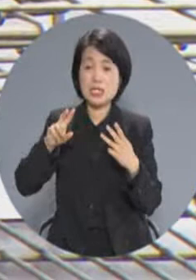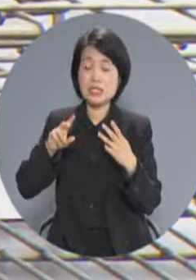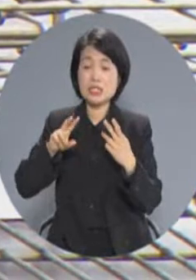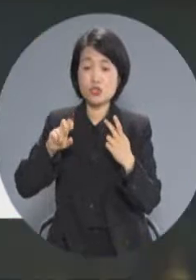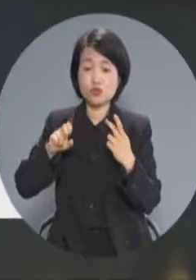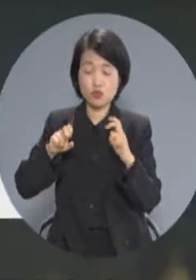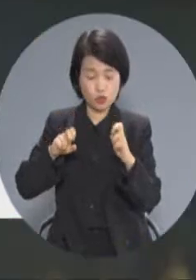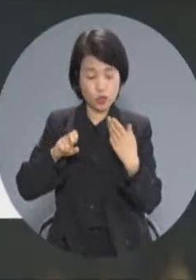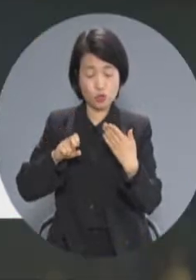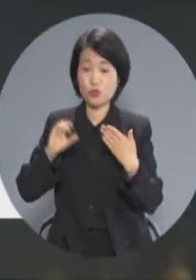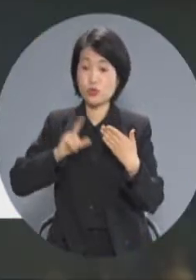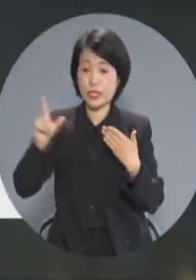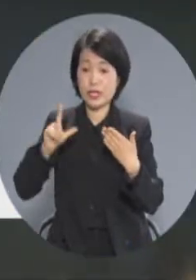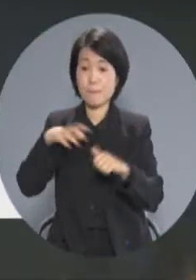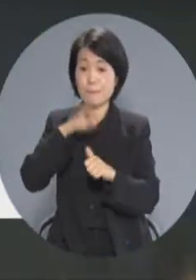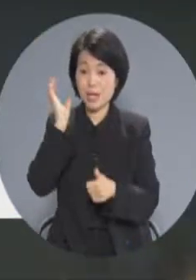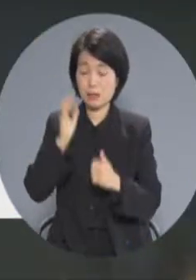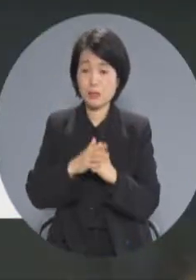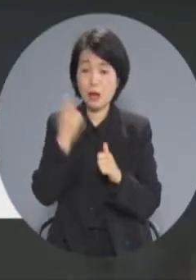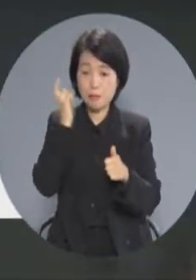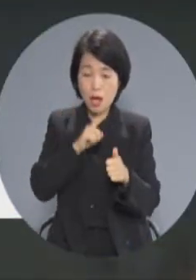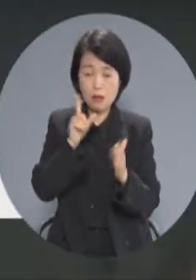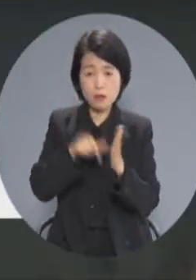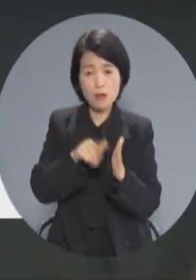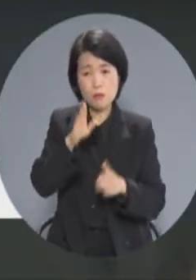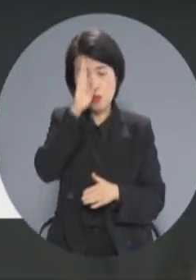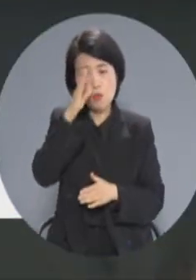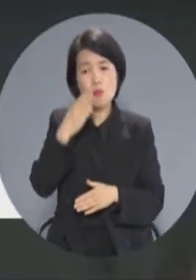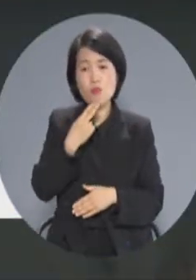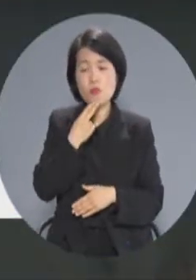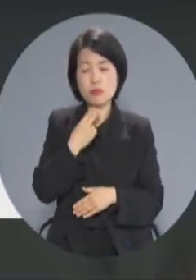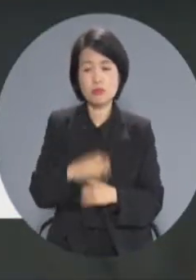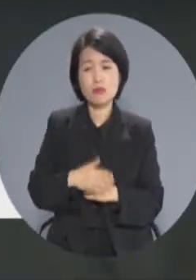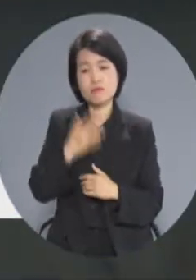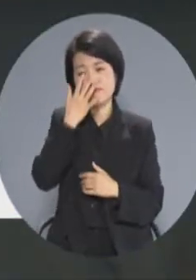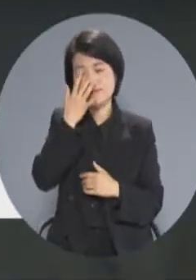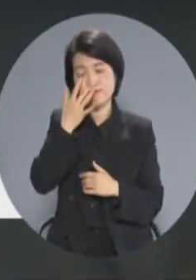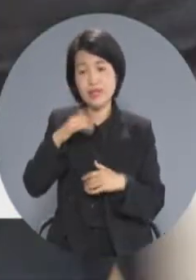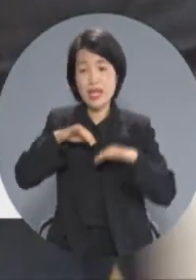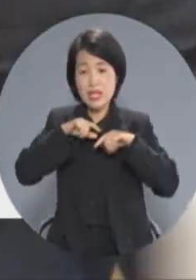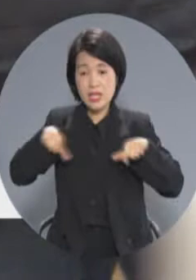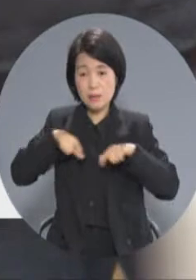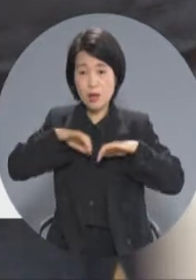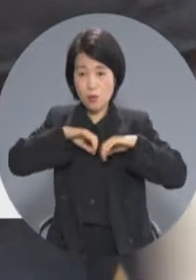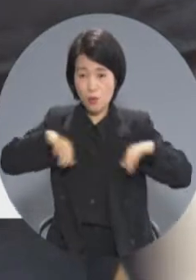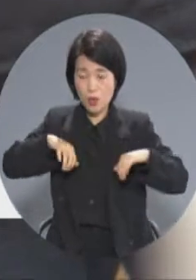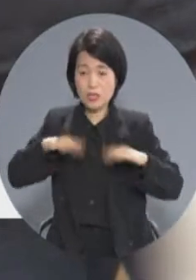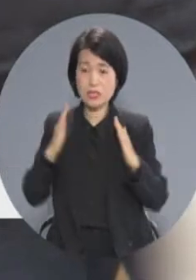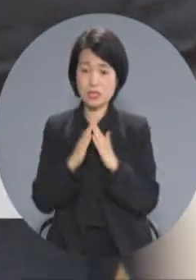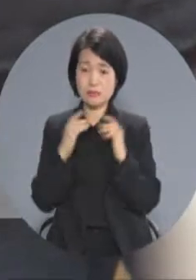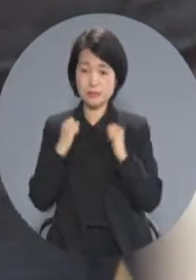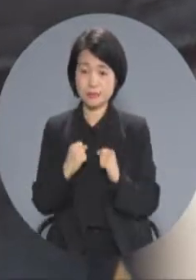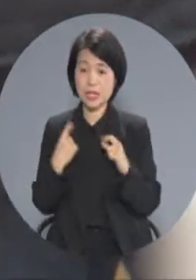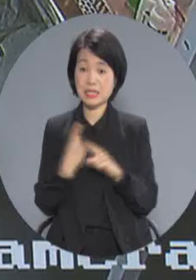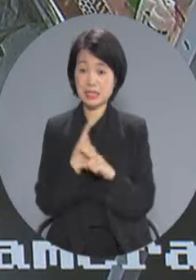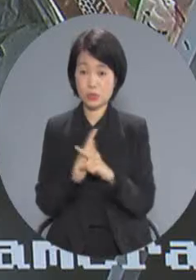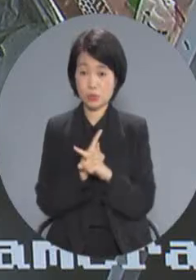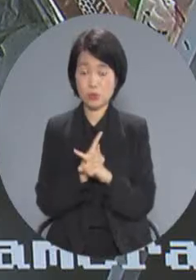해제됐습니다. 감염 당시엔 특별한 증상이 없어 무증상 일반관리군으로 분류돼 재택치료를 받았습니다.